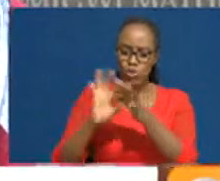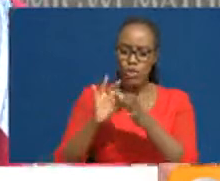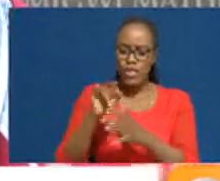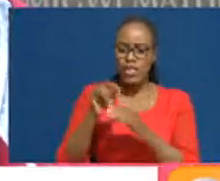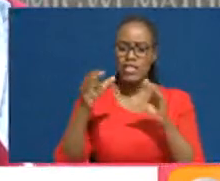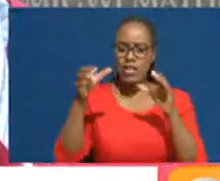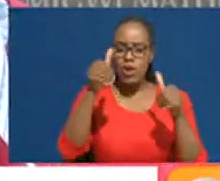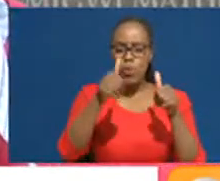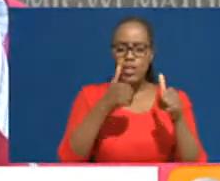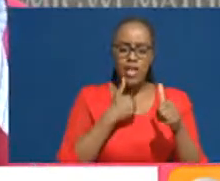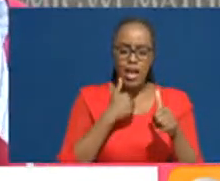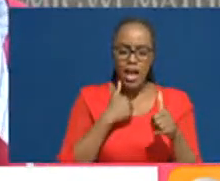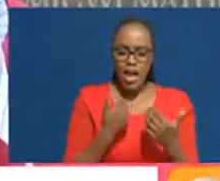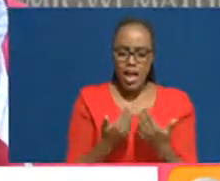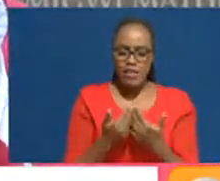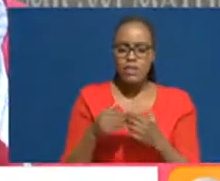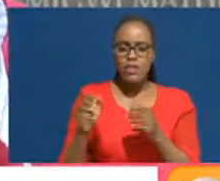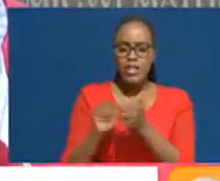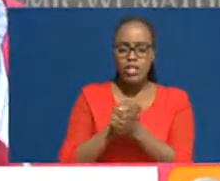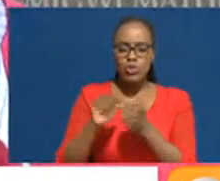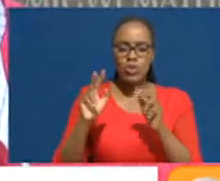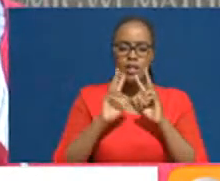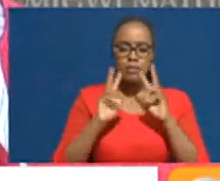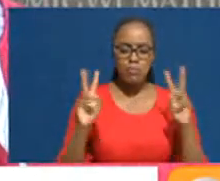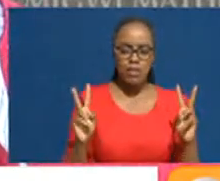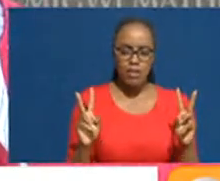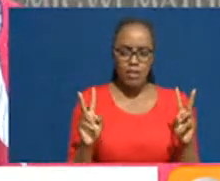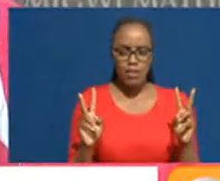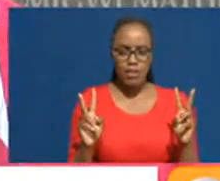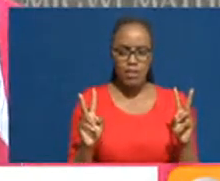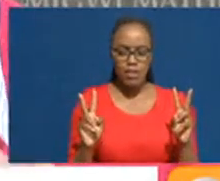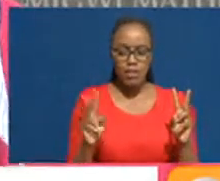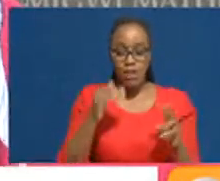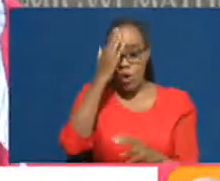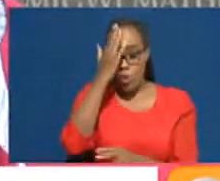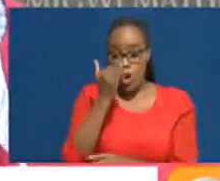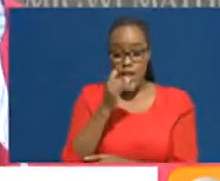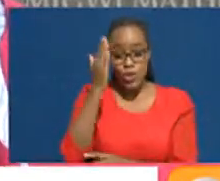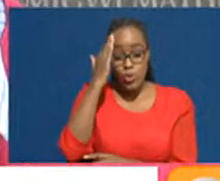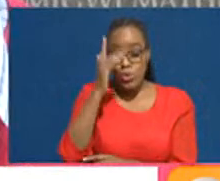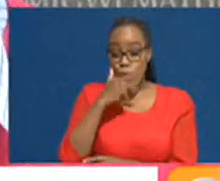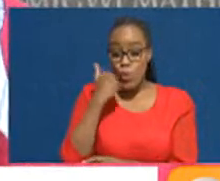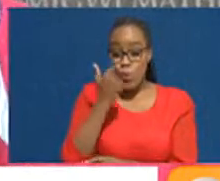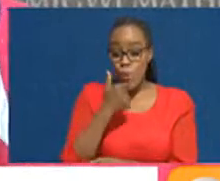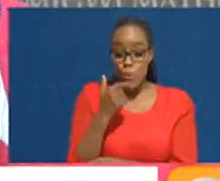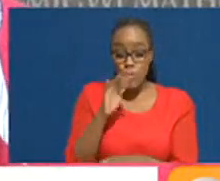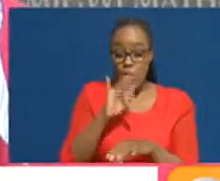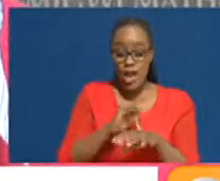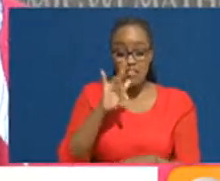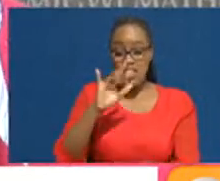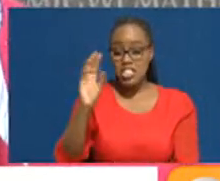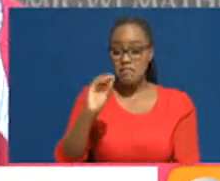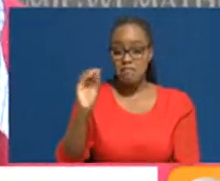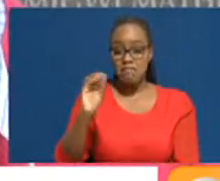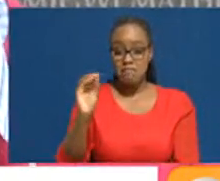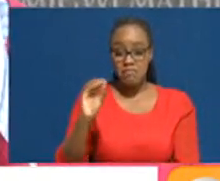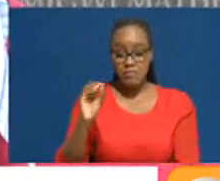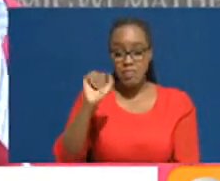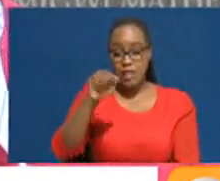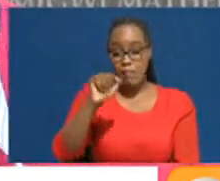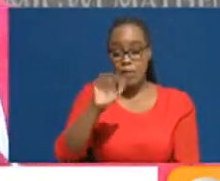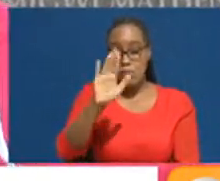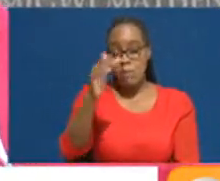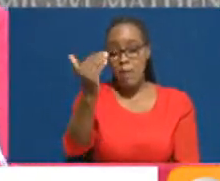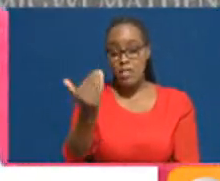ambao inakosesa amani. Kwa ajili huwezi ukachua ni nani unaumisa. Anaweza kuwa